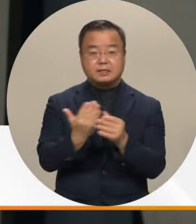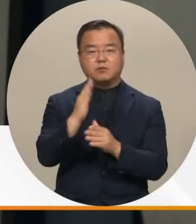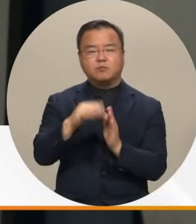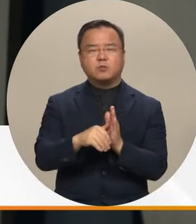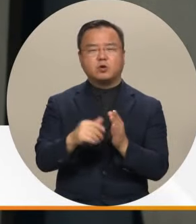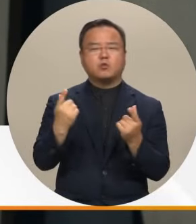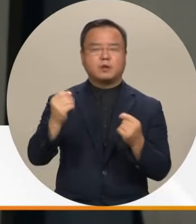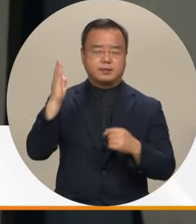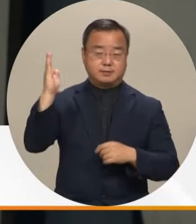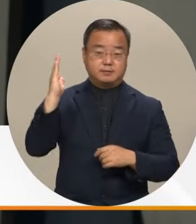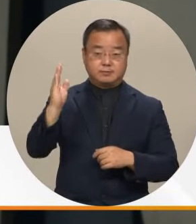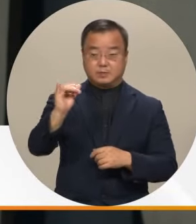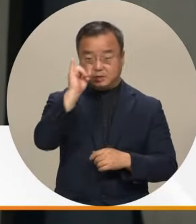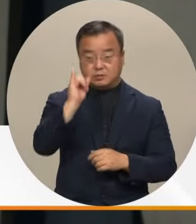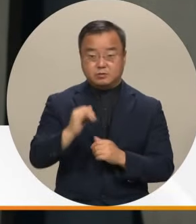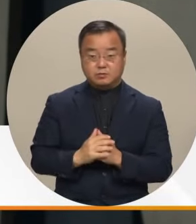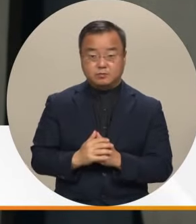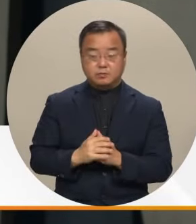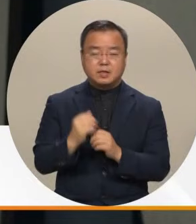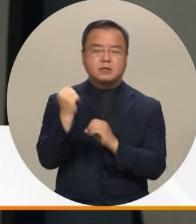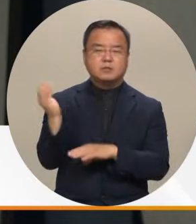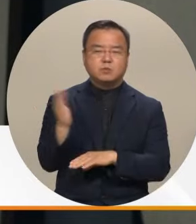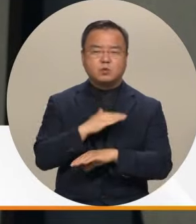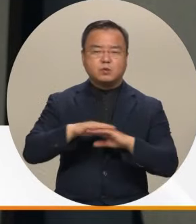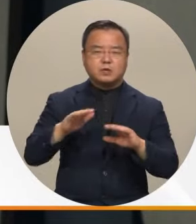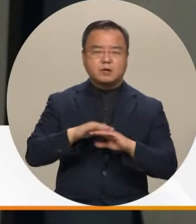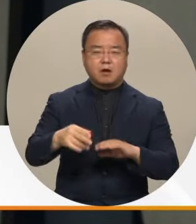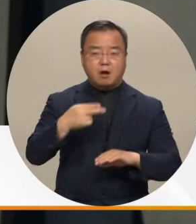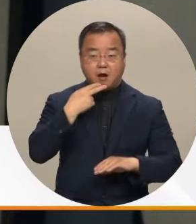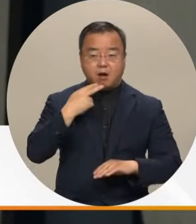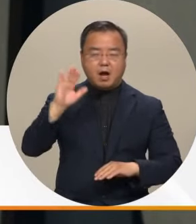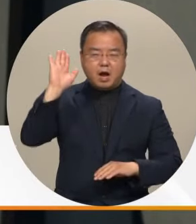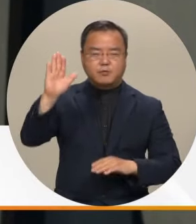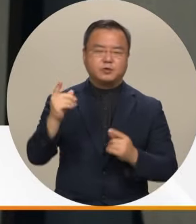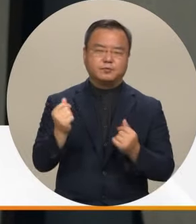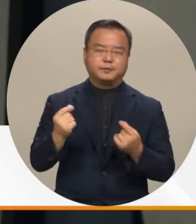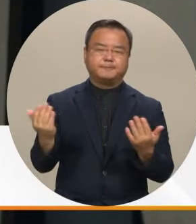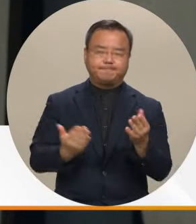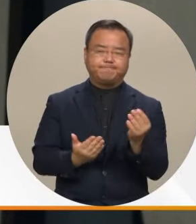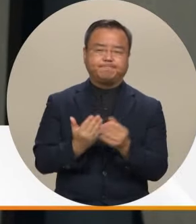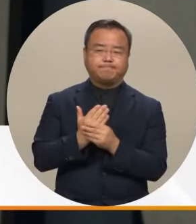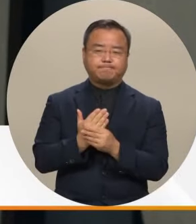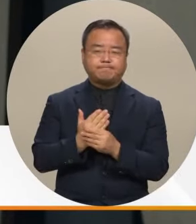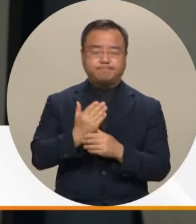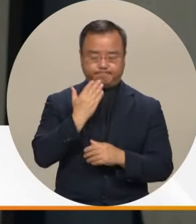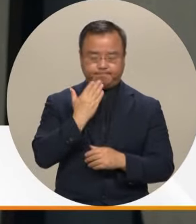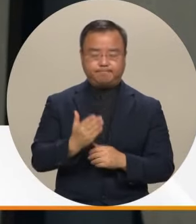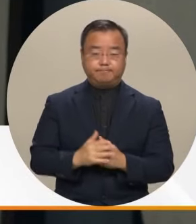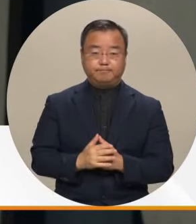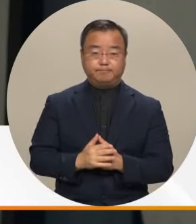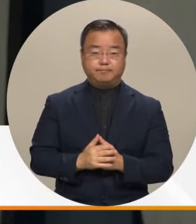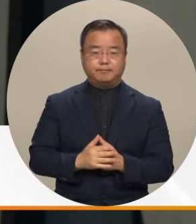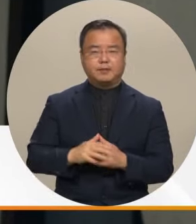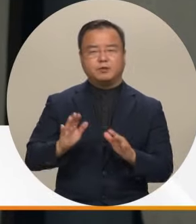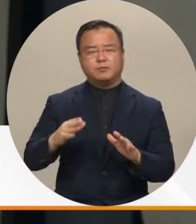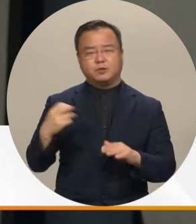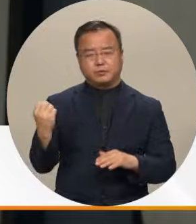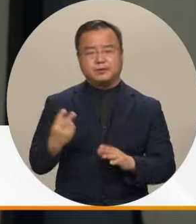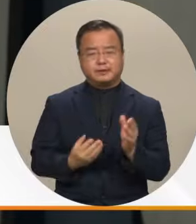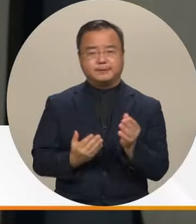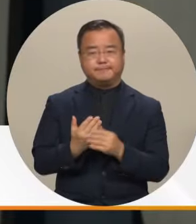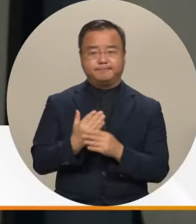졌거든요 그래서 이게 근본적으로 해결이 안 되면 앞으로도 또 유사한 것이 발생할 수 있다라고 했 아니라 발생을